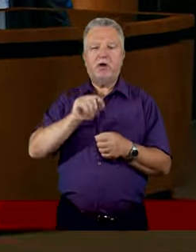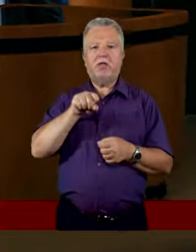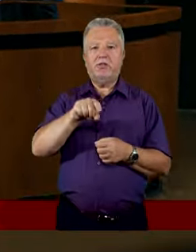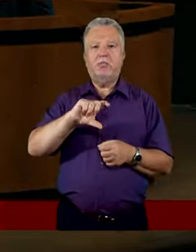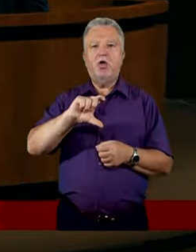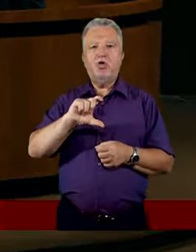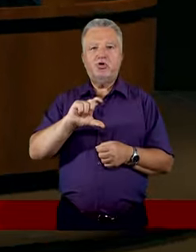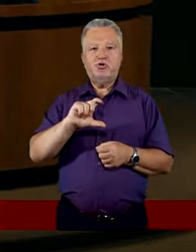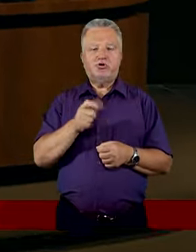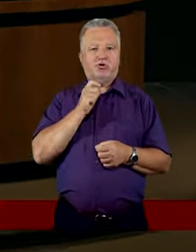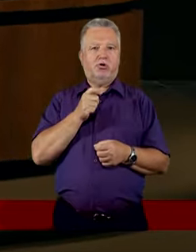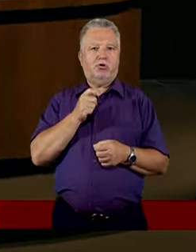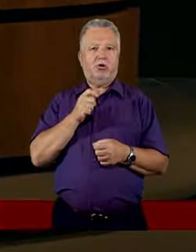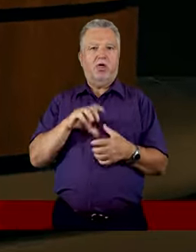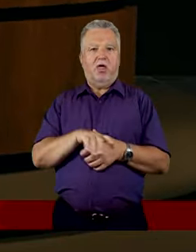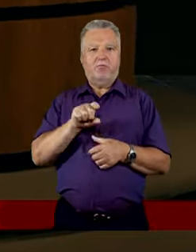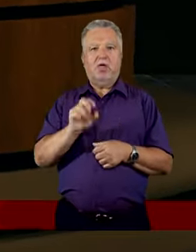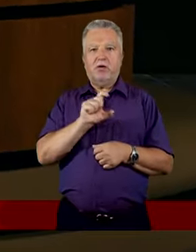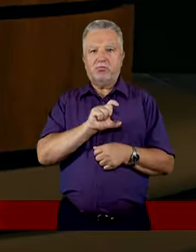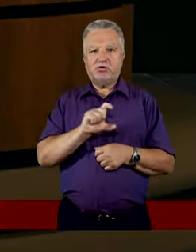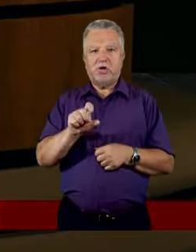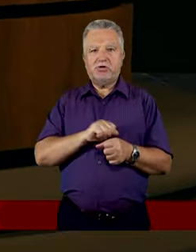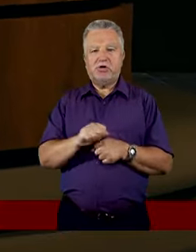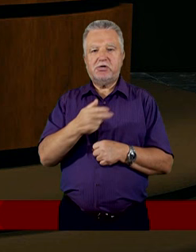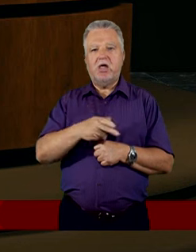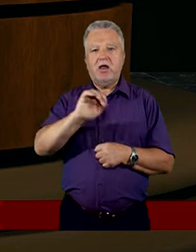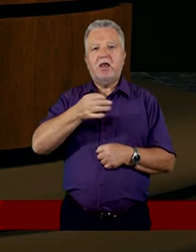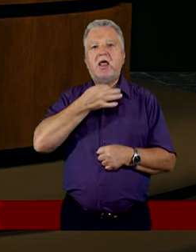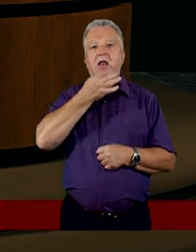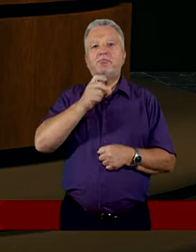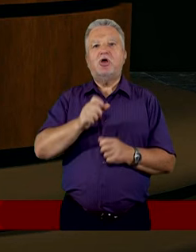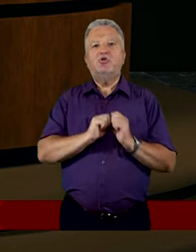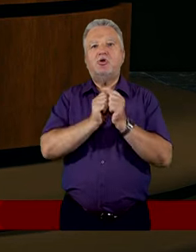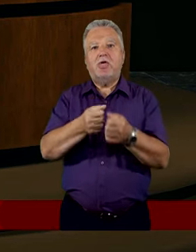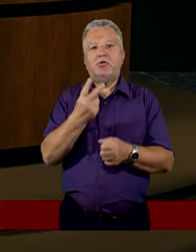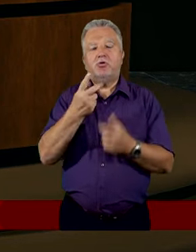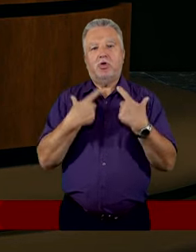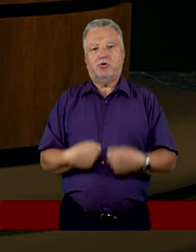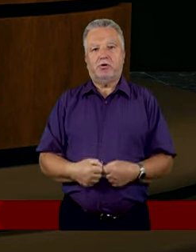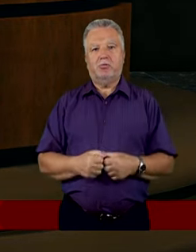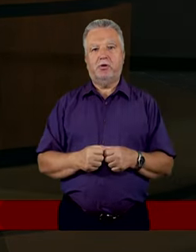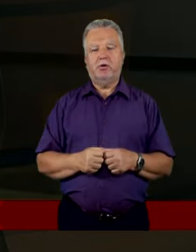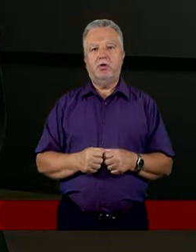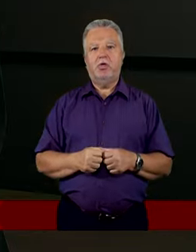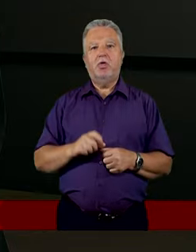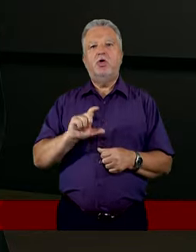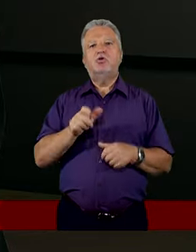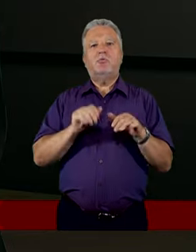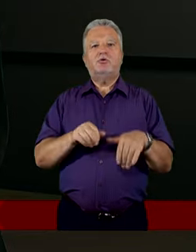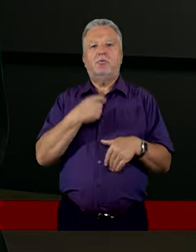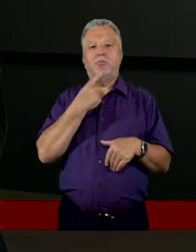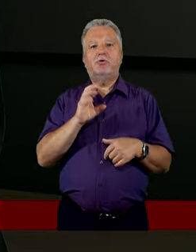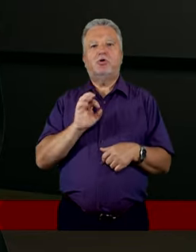tym, co w danym czasie jest najlepsze, co dać drugiemu. A co